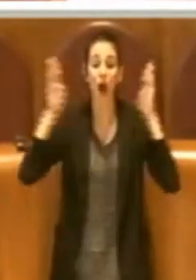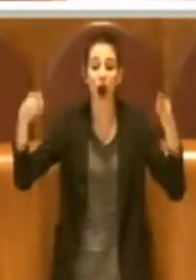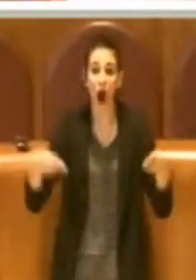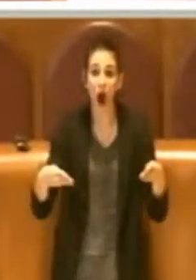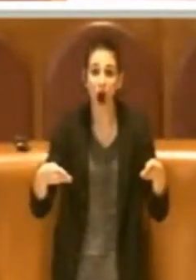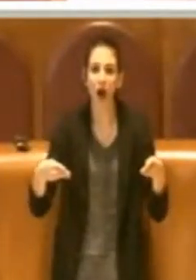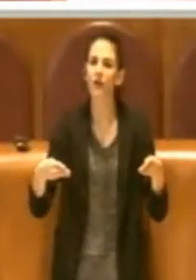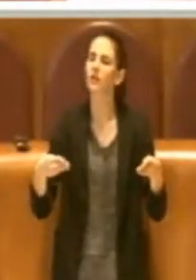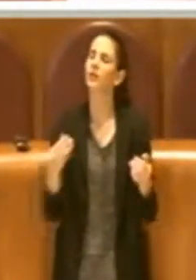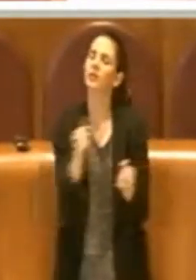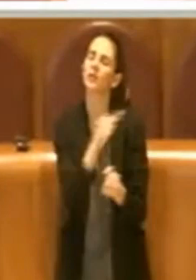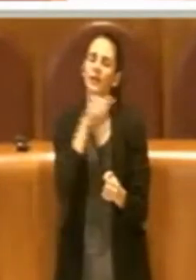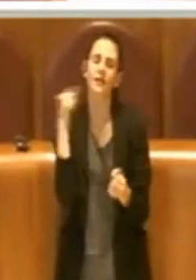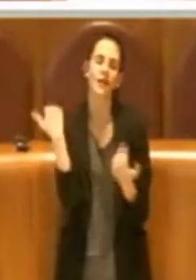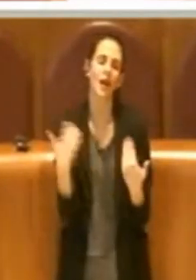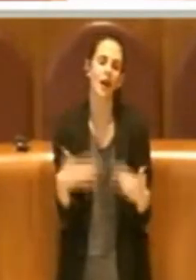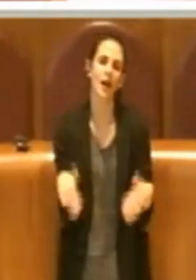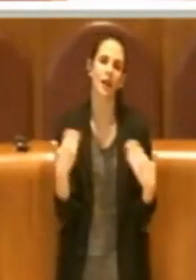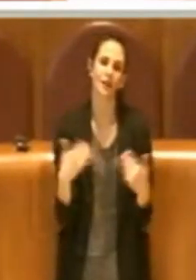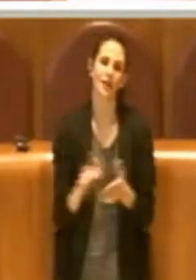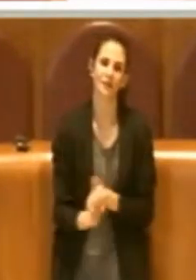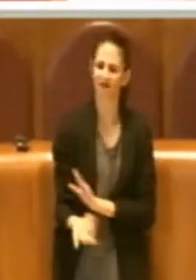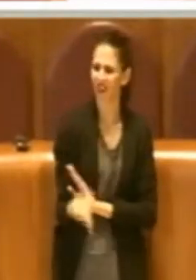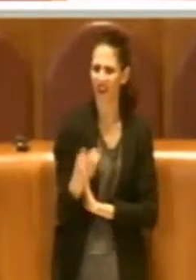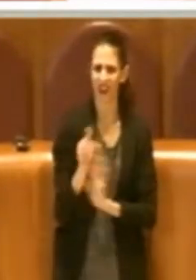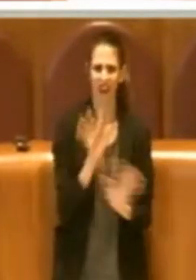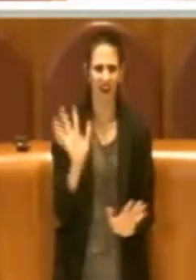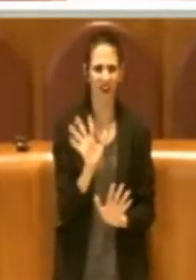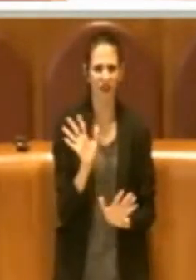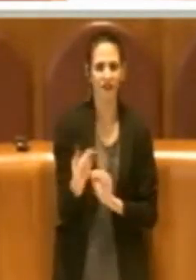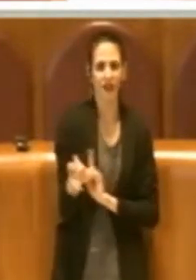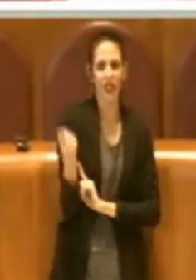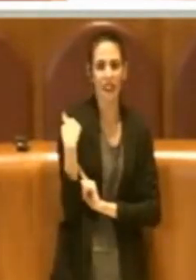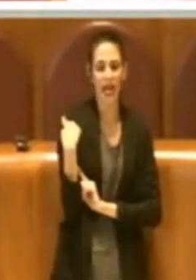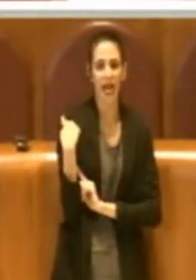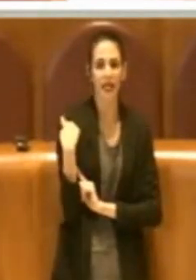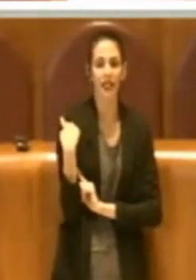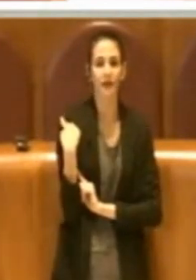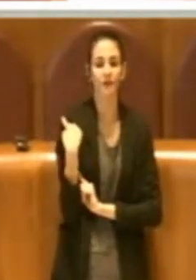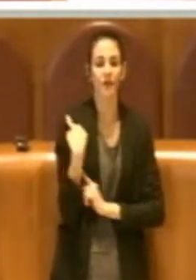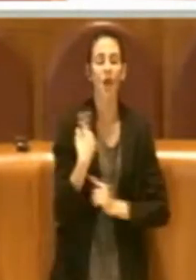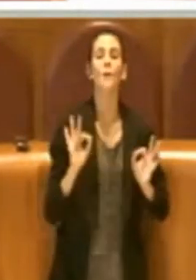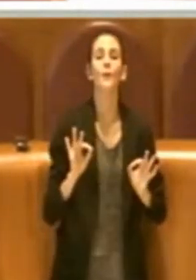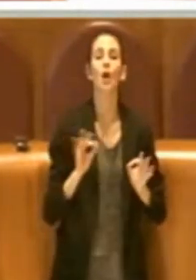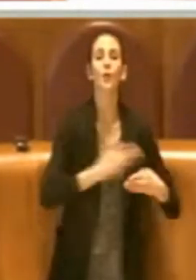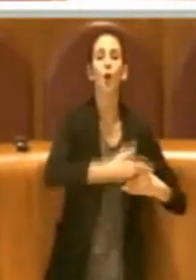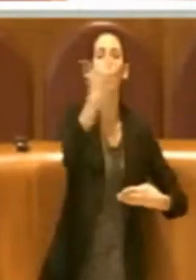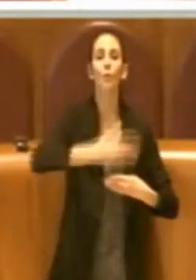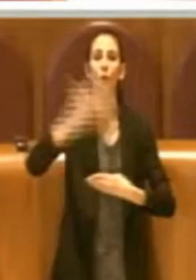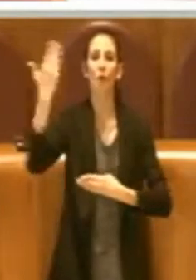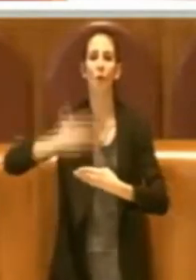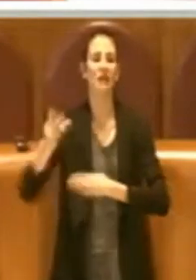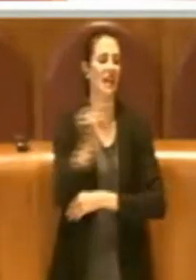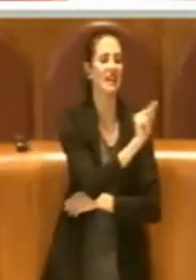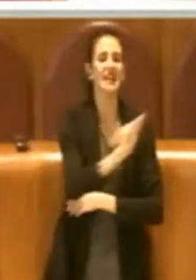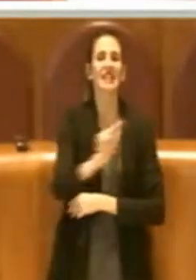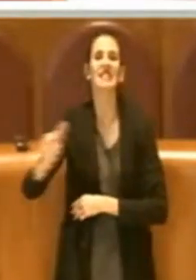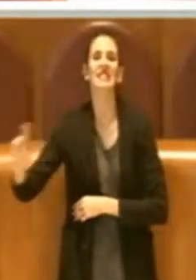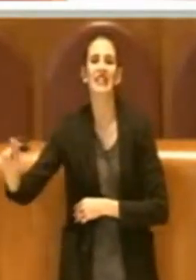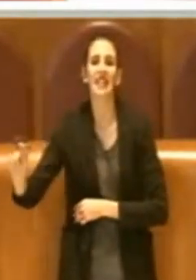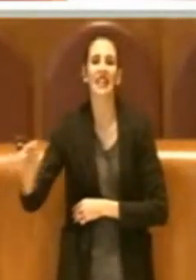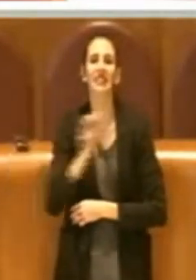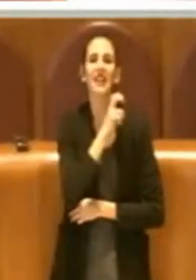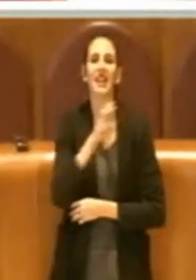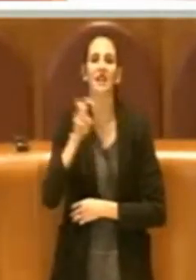È recentissimo, credo ieri, la scoperta di nuove scritte antisemite in provincia di Cuneo, mi sembra.